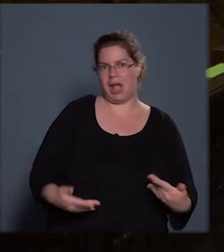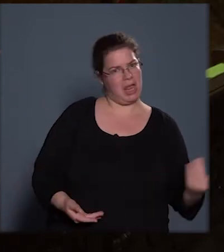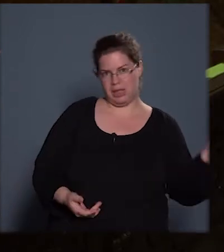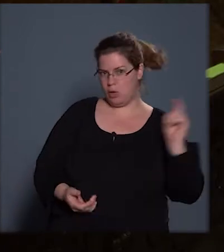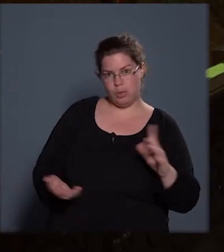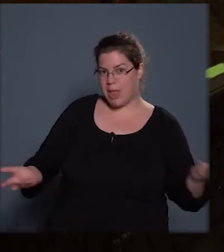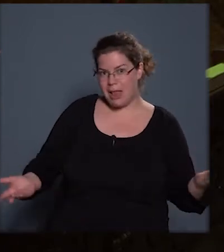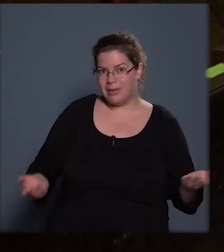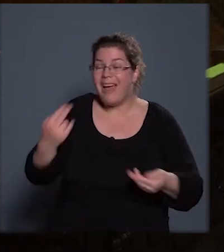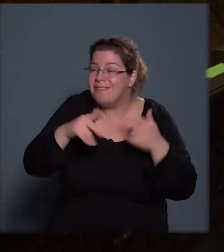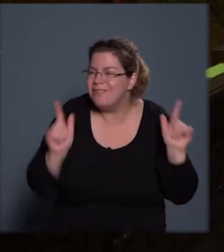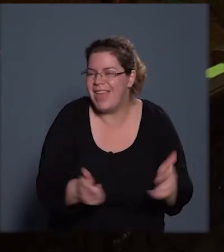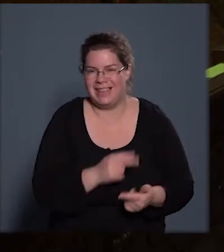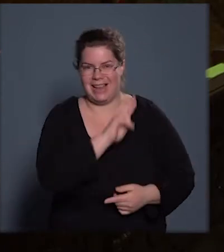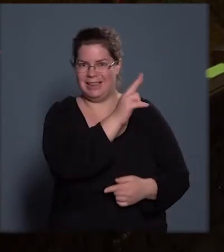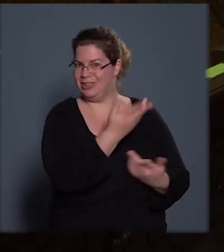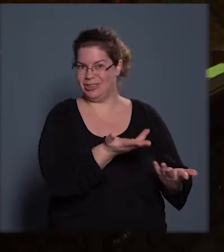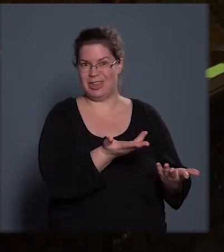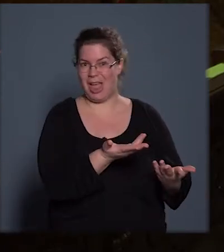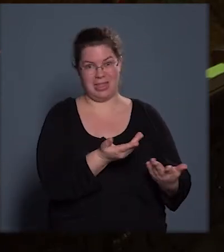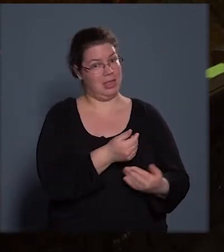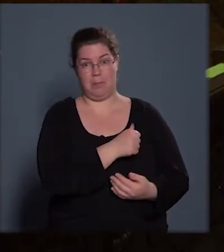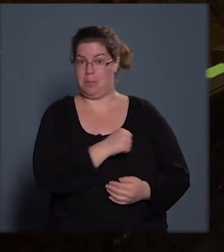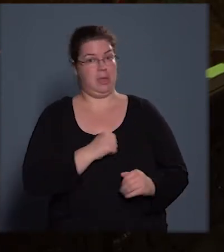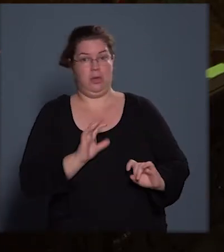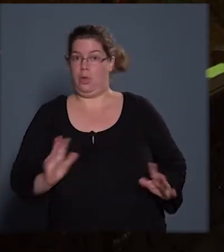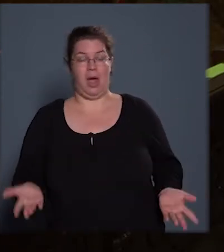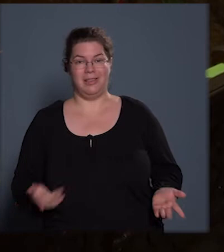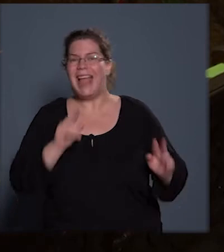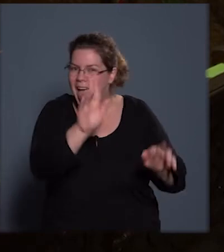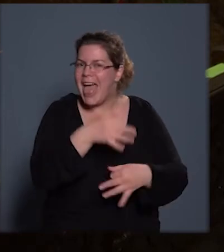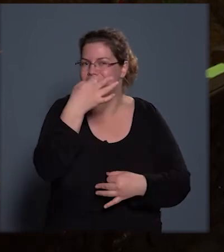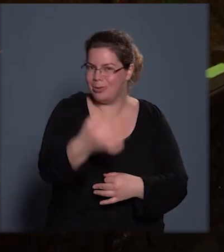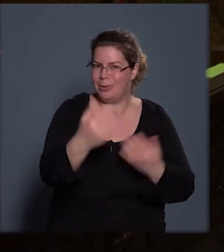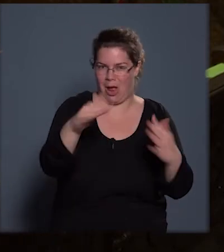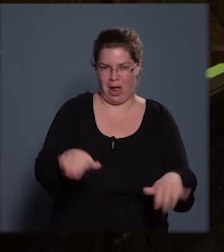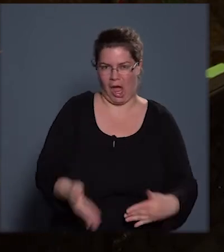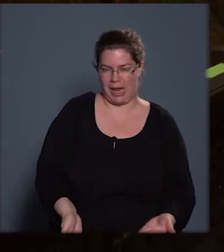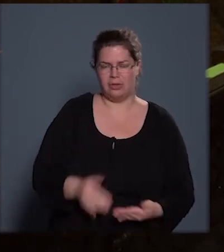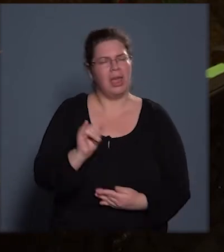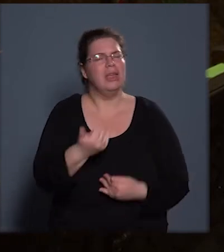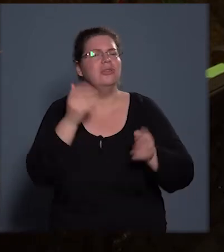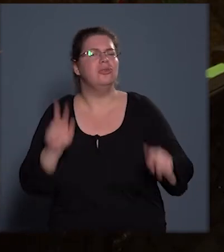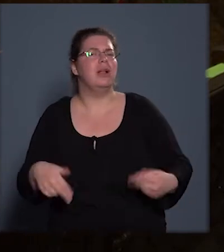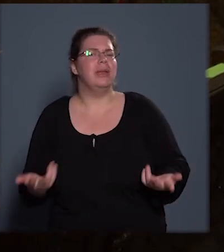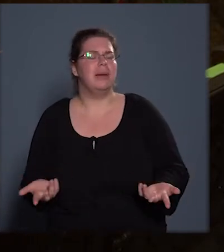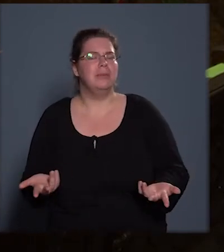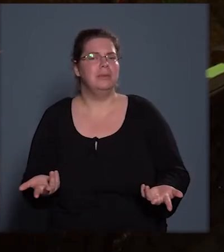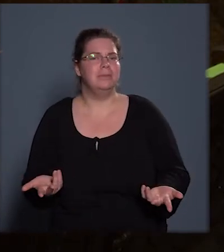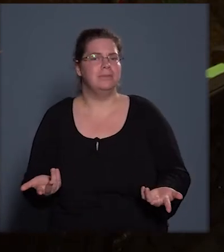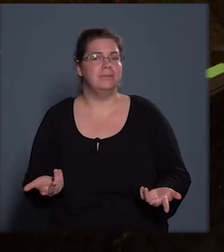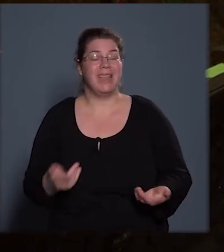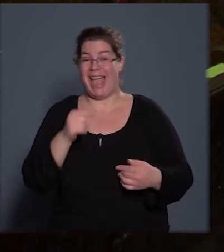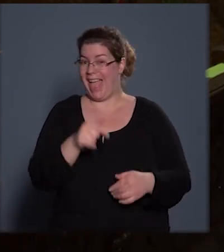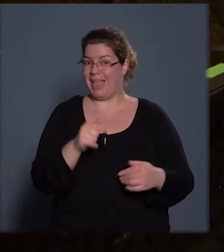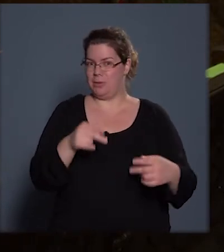utánunk, a végtelen Isten nem hagyott bennünket magunkra. Erről szól a karácsony. És hogy tulajdonképpen ez